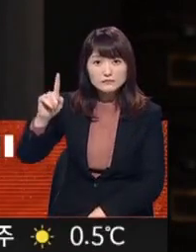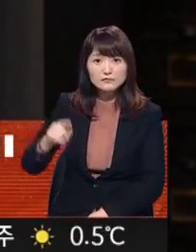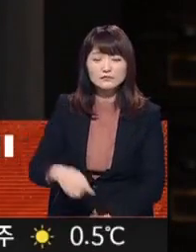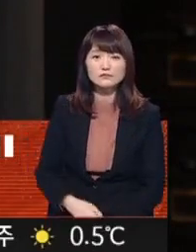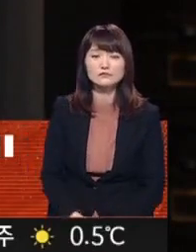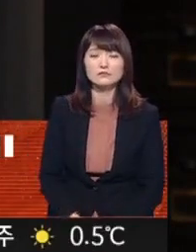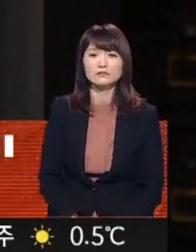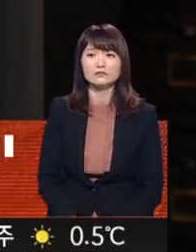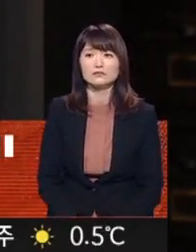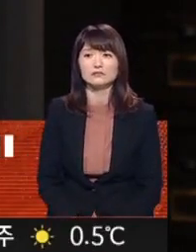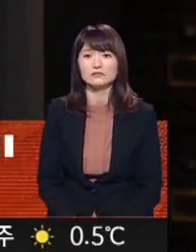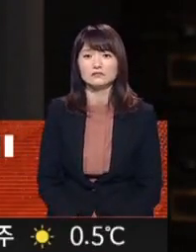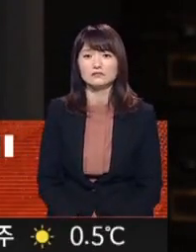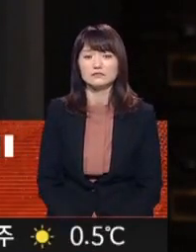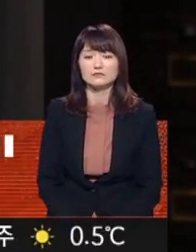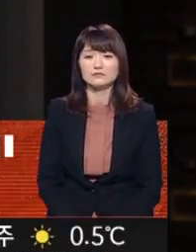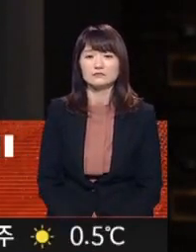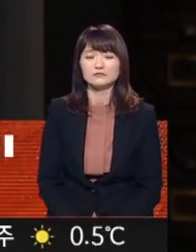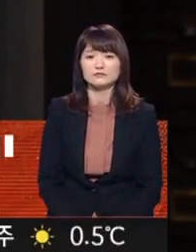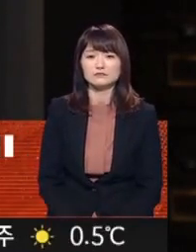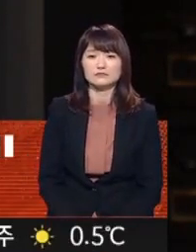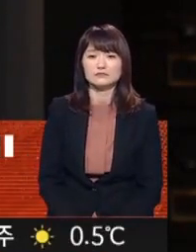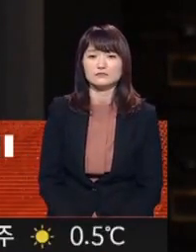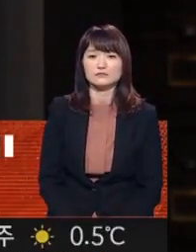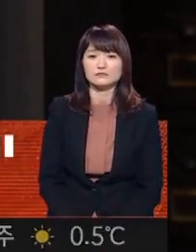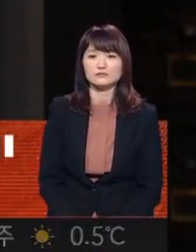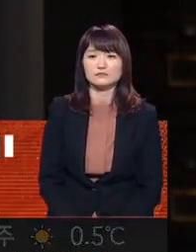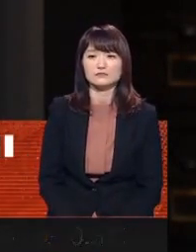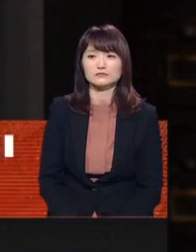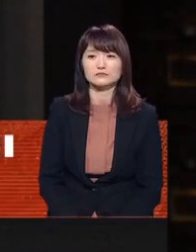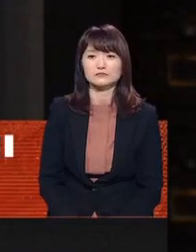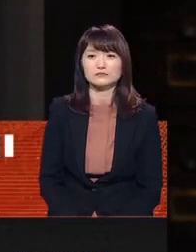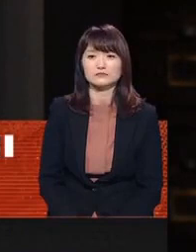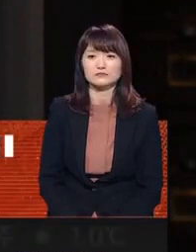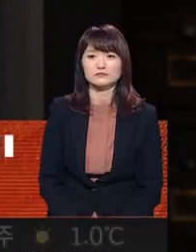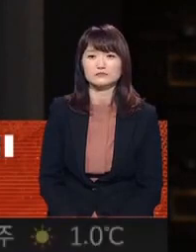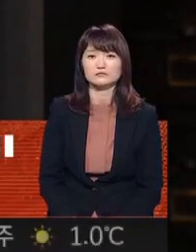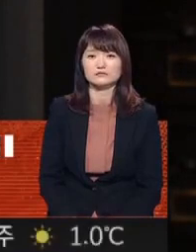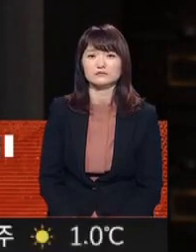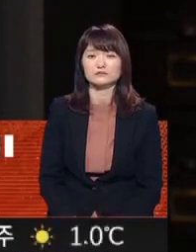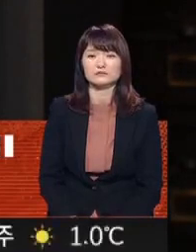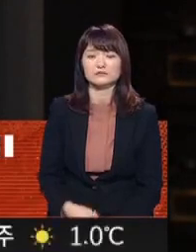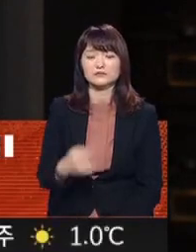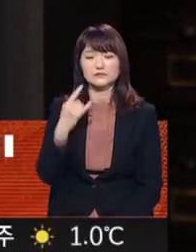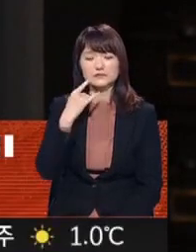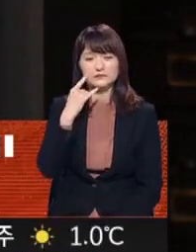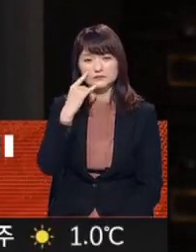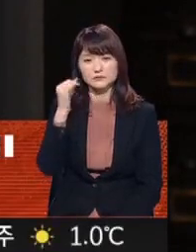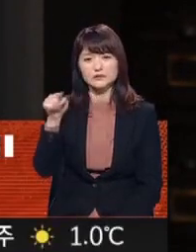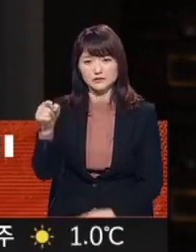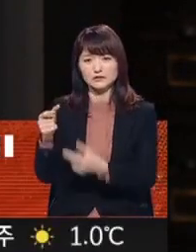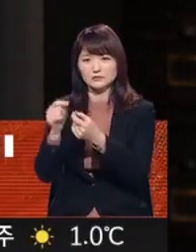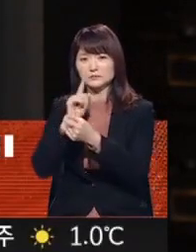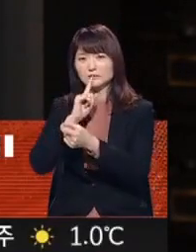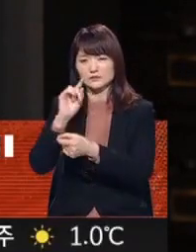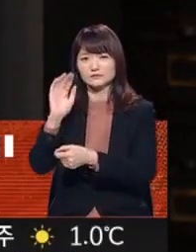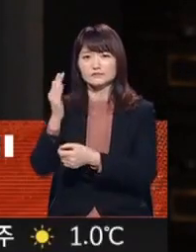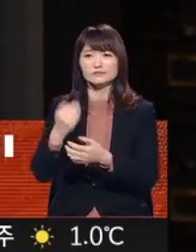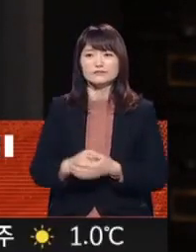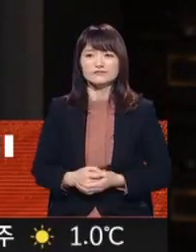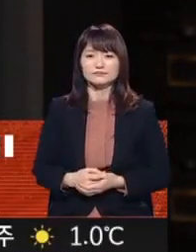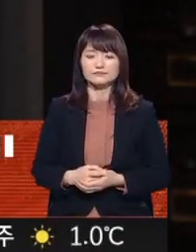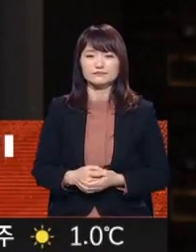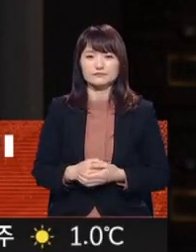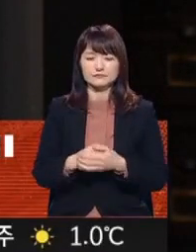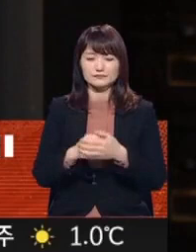했을까 정말 억장이 무너지셨다는 거죠 그러더니 저런 얘기를 한 겁니다 자이 순진